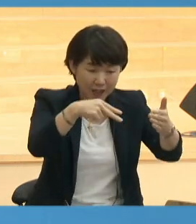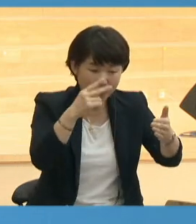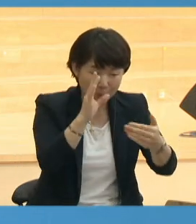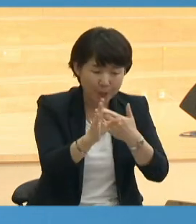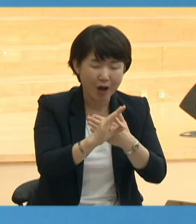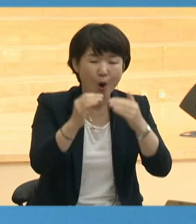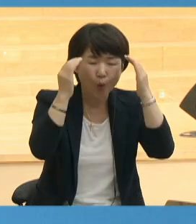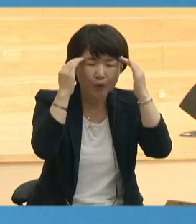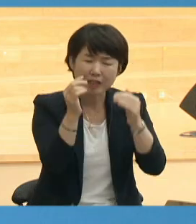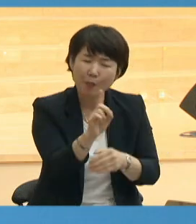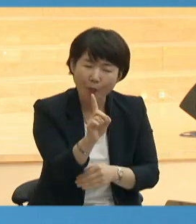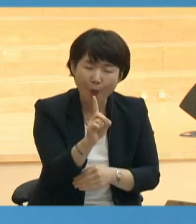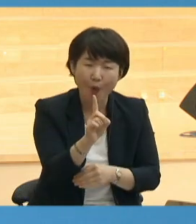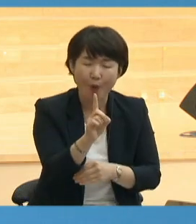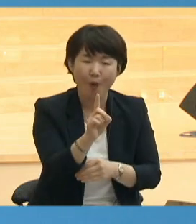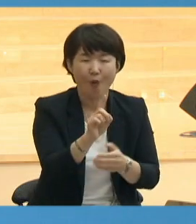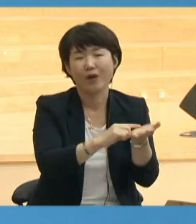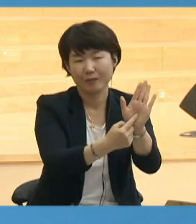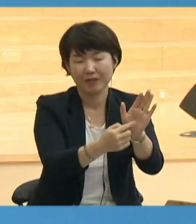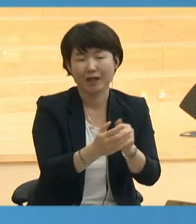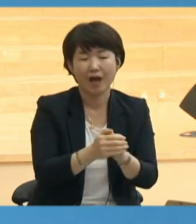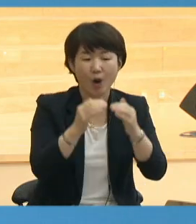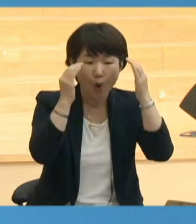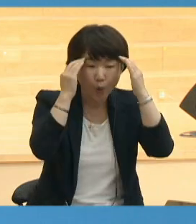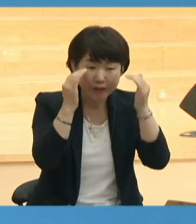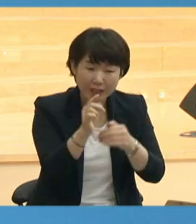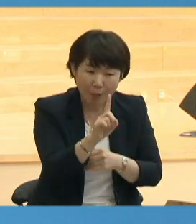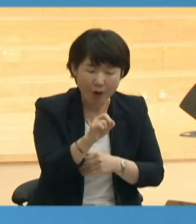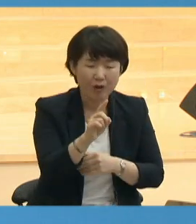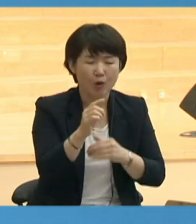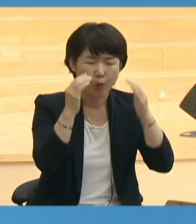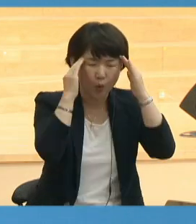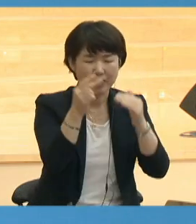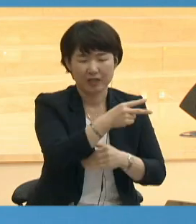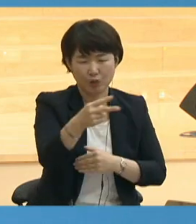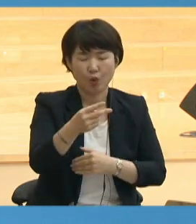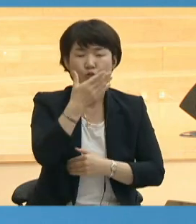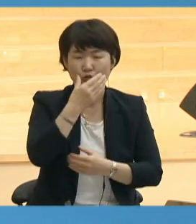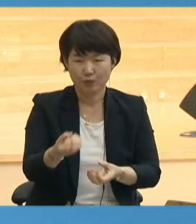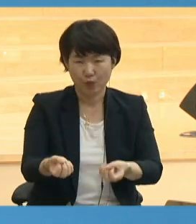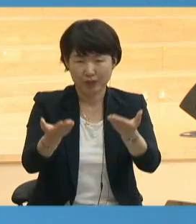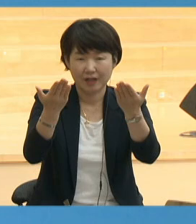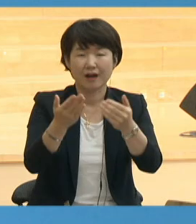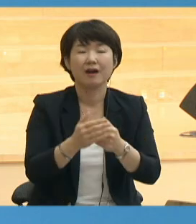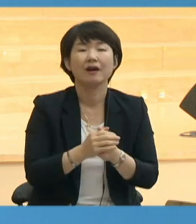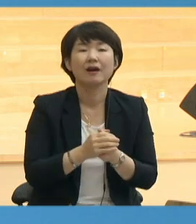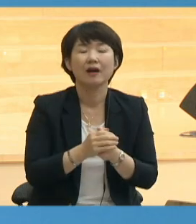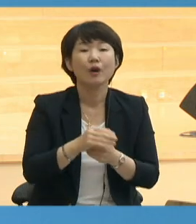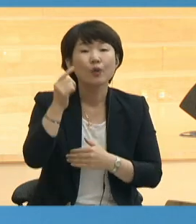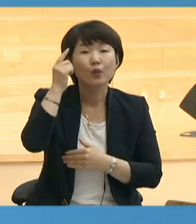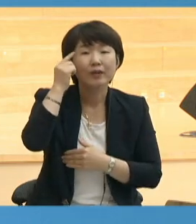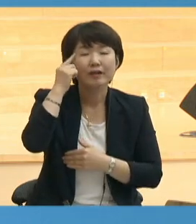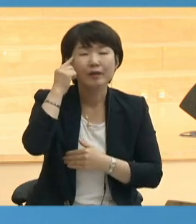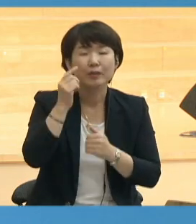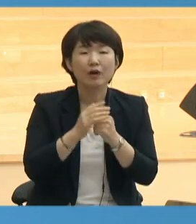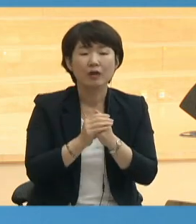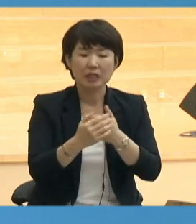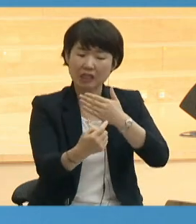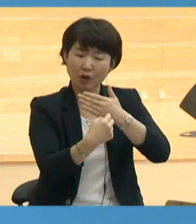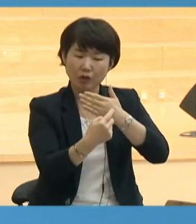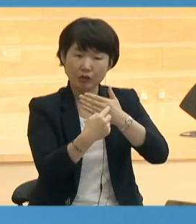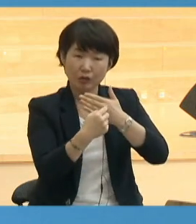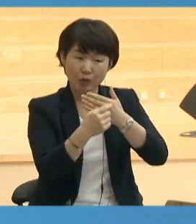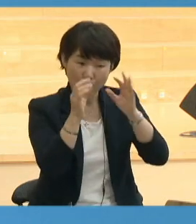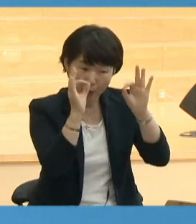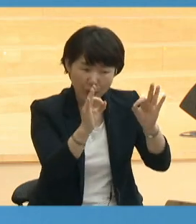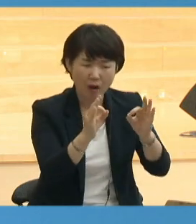정리합니다 고난은 변장 된 축복이다 왜냐하면 겉으로는 권한